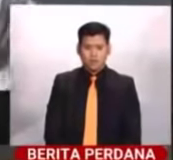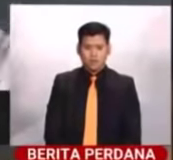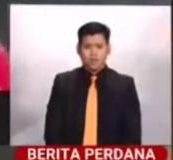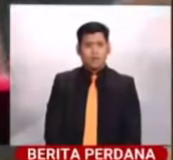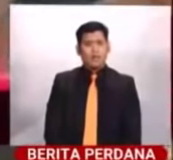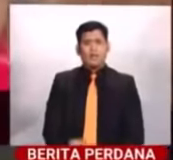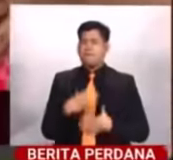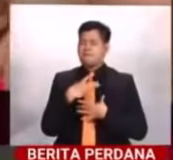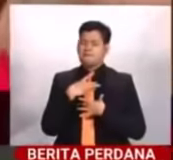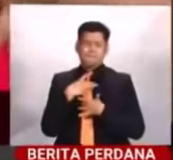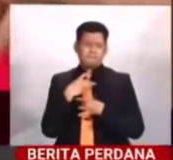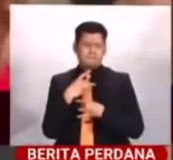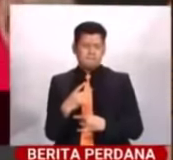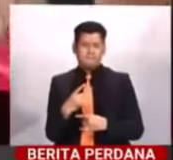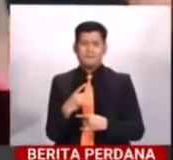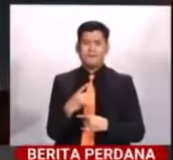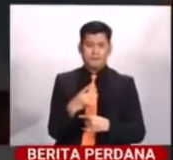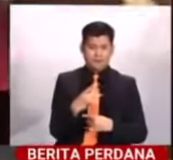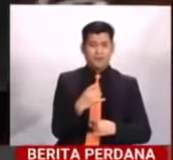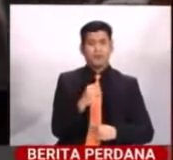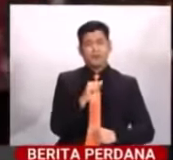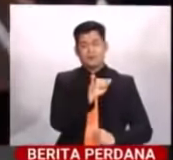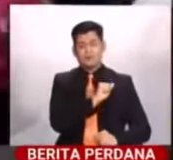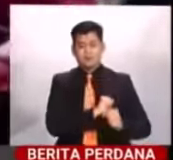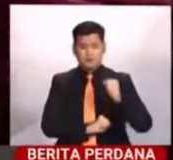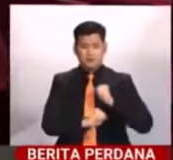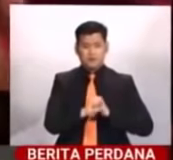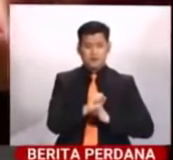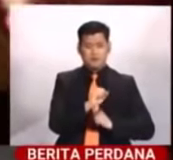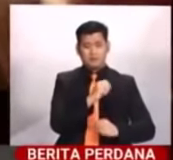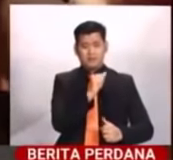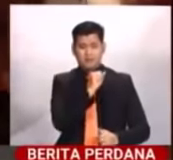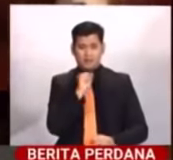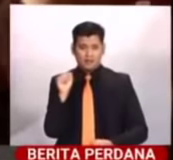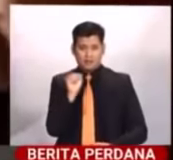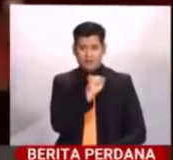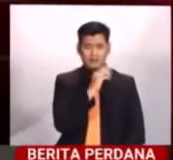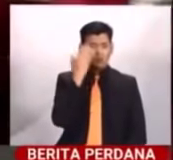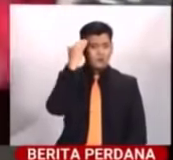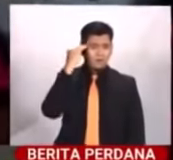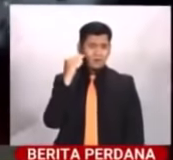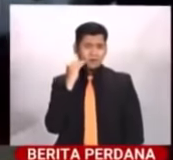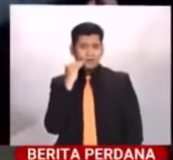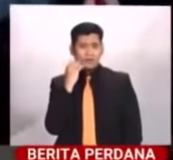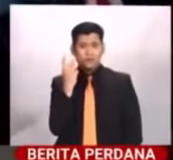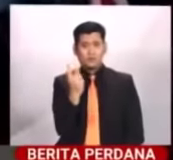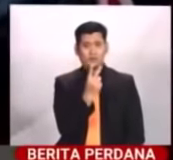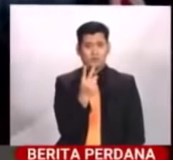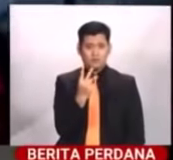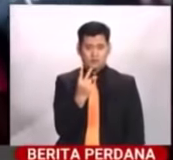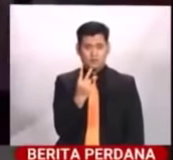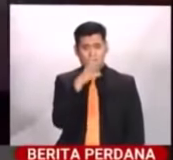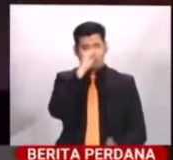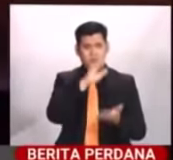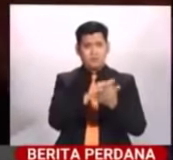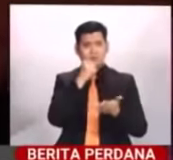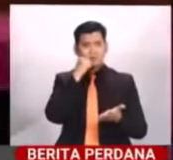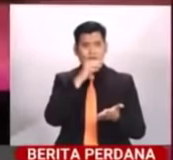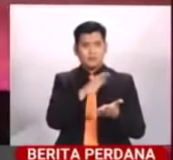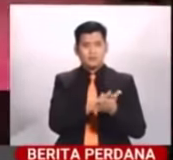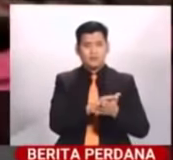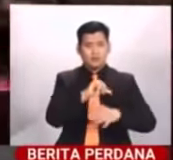Obses terhadap bintang K-pop dan anime, pasangan kekasih berhabis jutaan ringgit bagi menjalani puluhan pembedahan